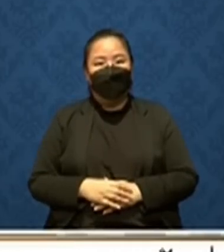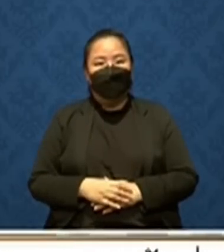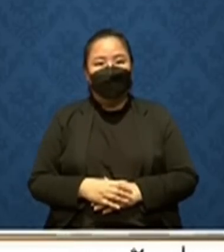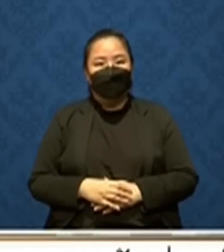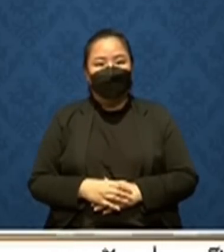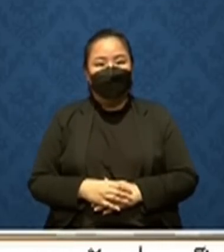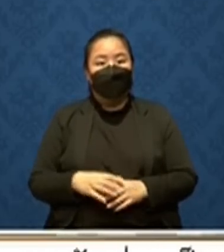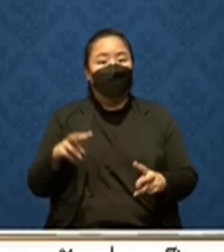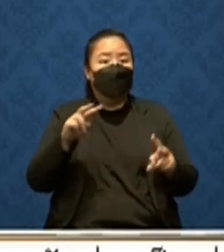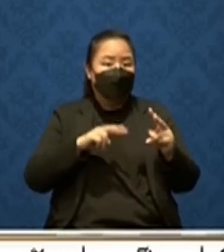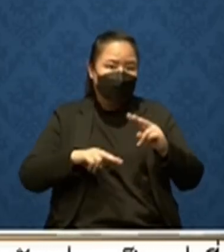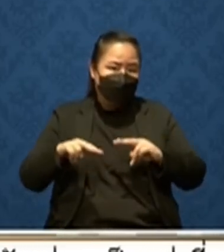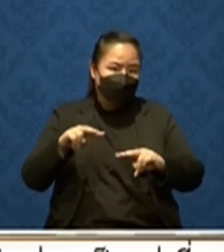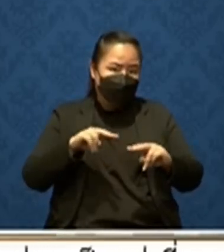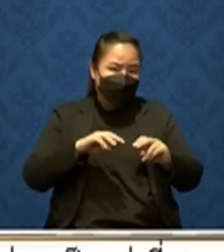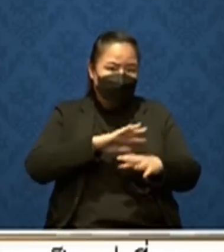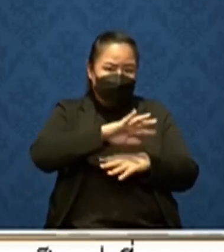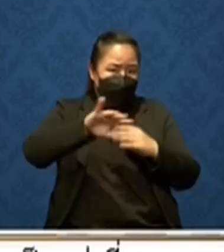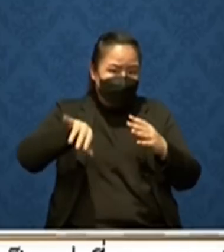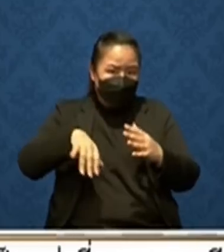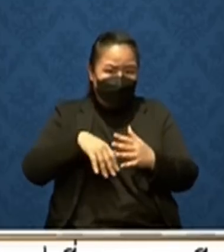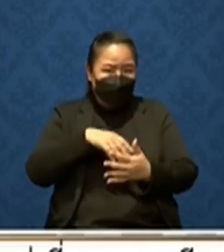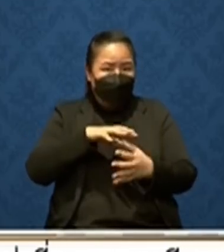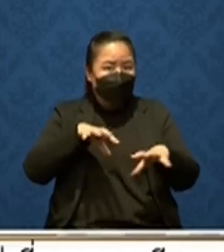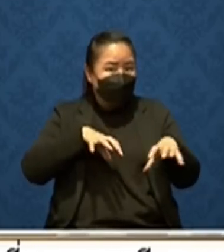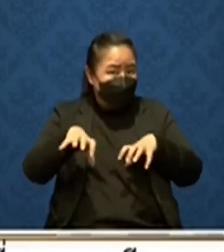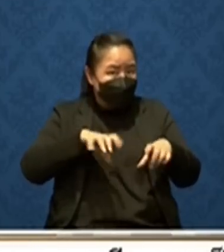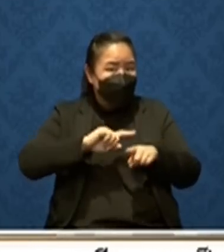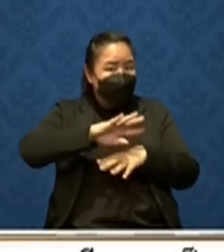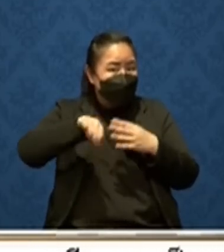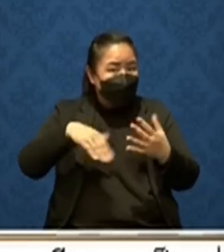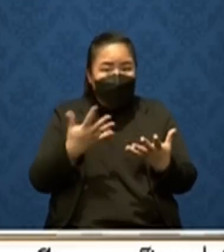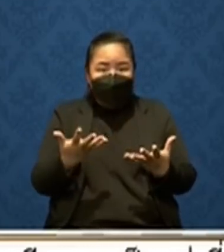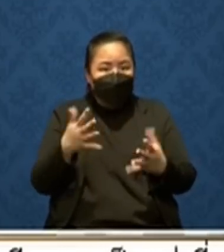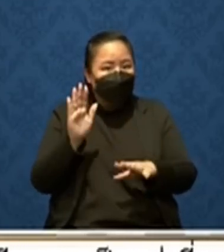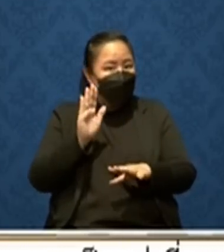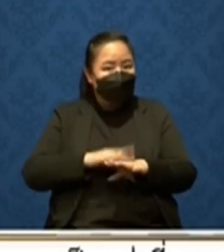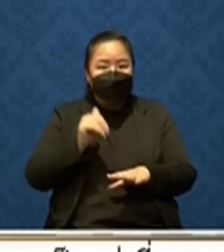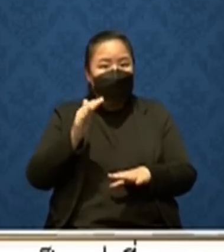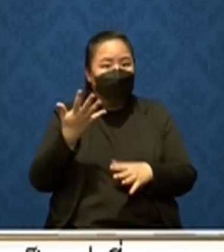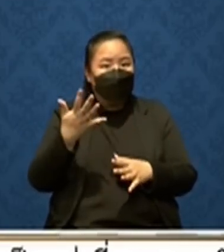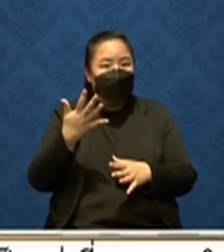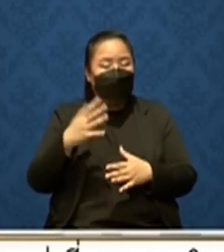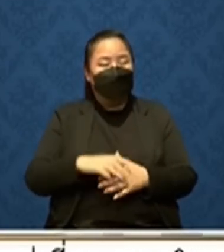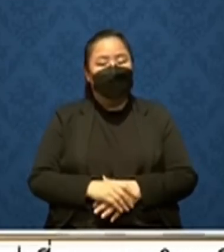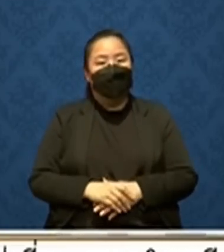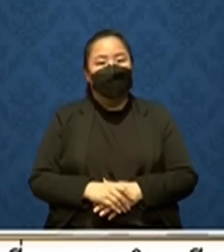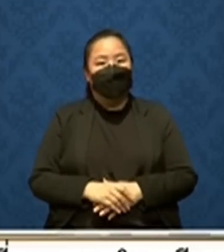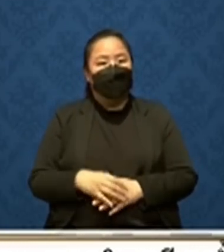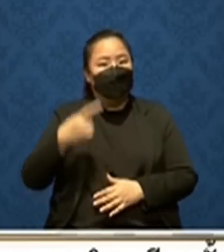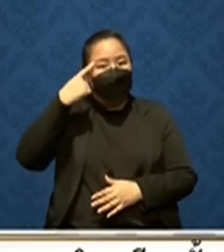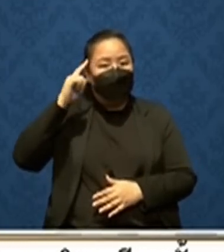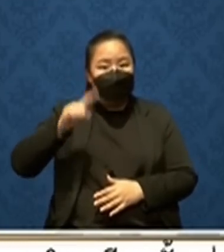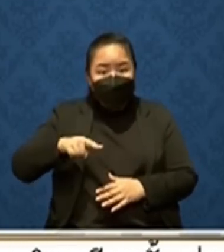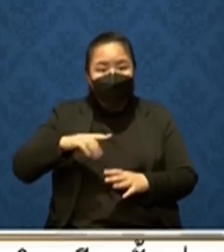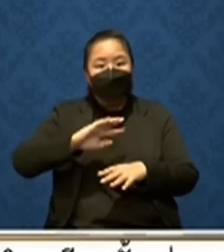บริหารไม่เป็นขาดความรู้ความสามารถไม่เป็นมีคนเอกประยุทธ์จันทร์โอชาแน่นอนครับ